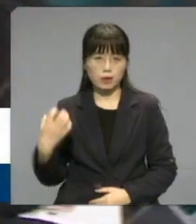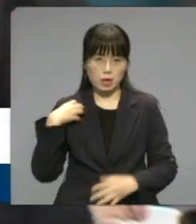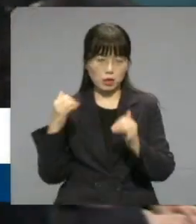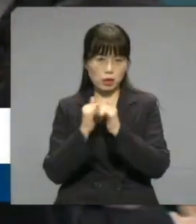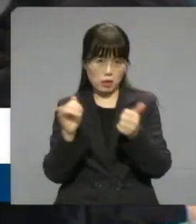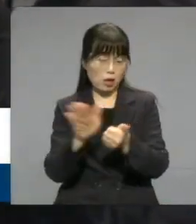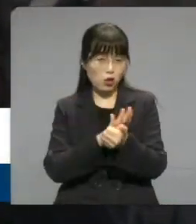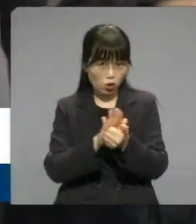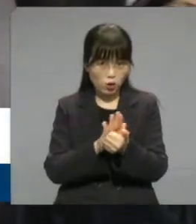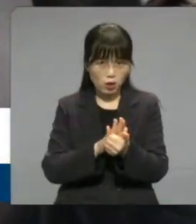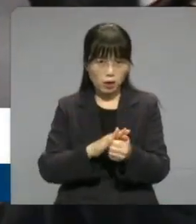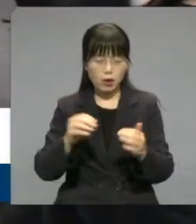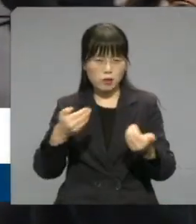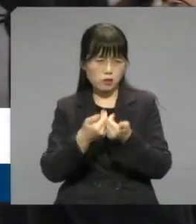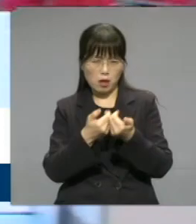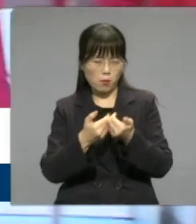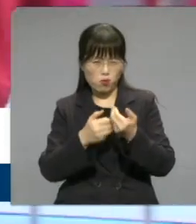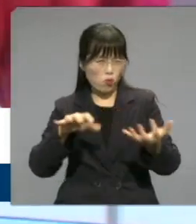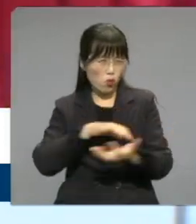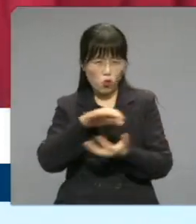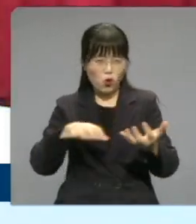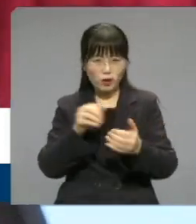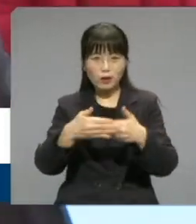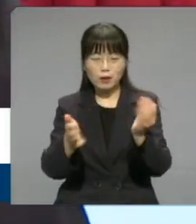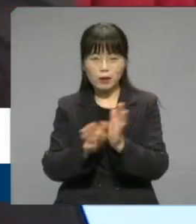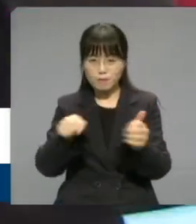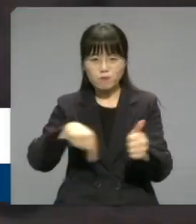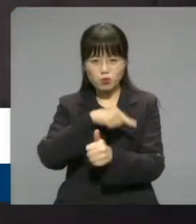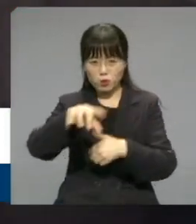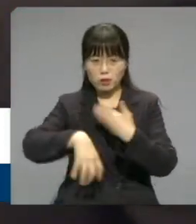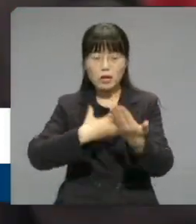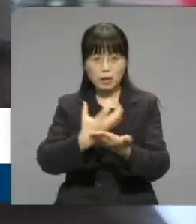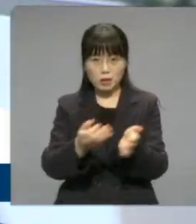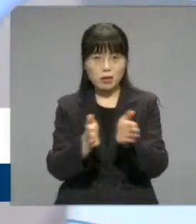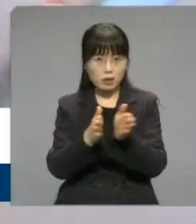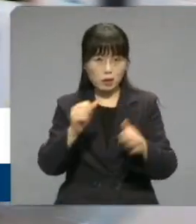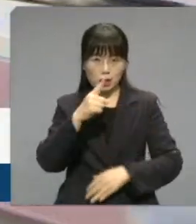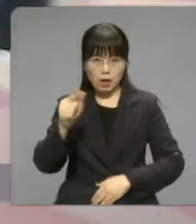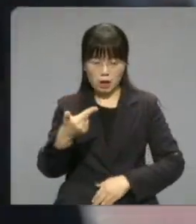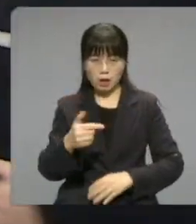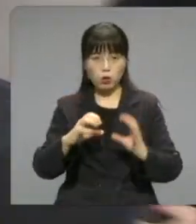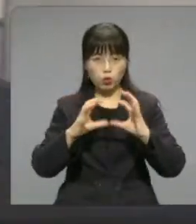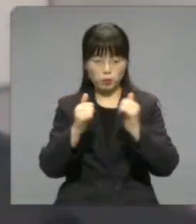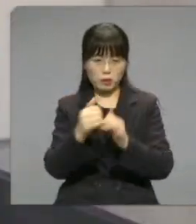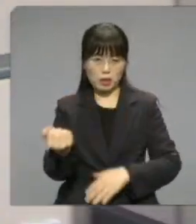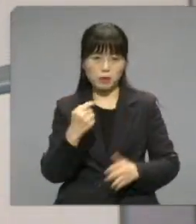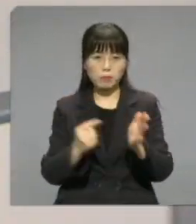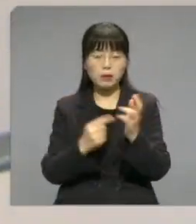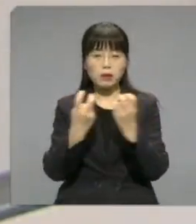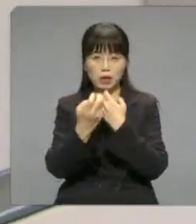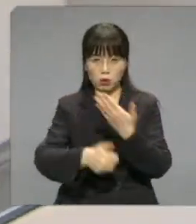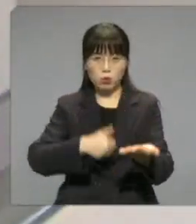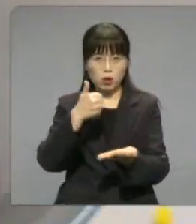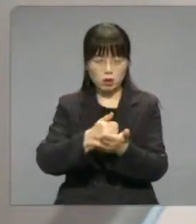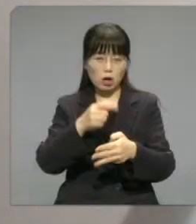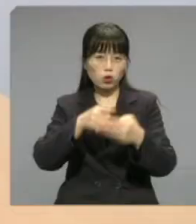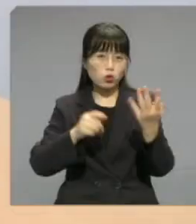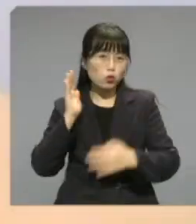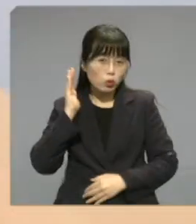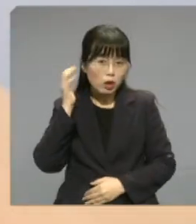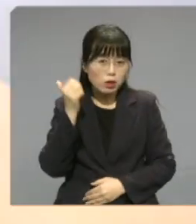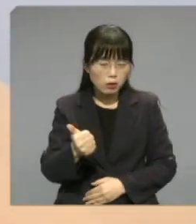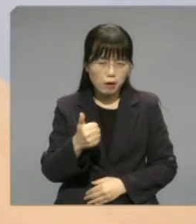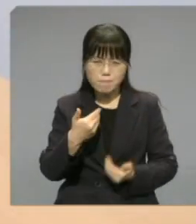당직자들을 격려하며 내분으로 어수선해진 당 분위기 쇄신에 나선 한동훈 국민의힘 비대위원장. 윤석열